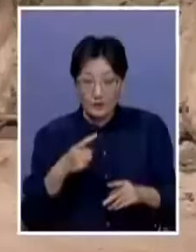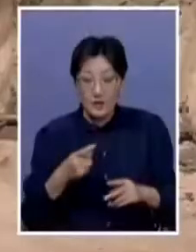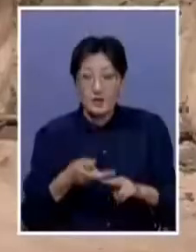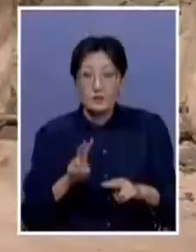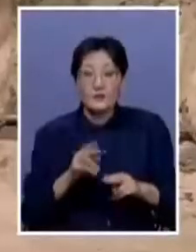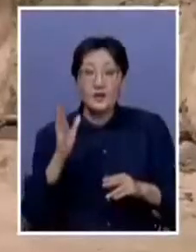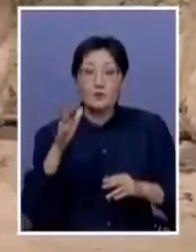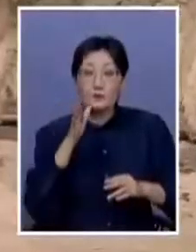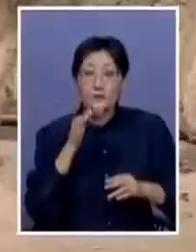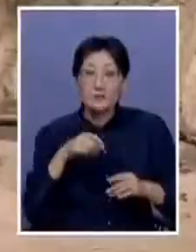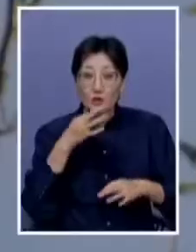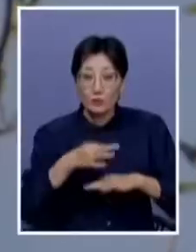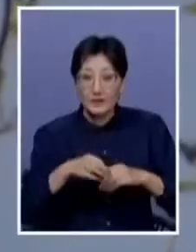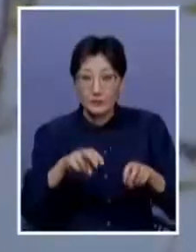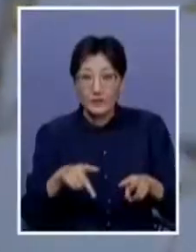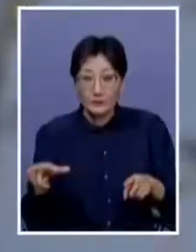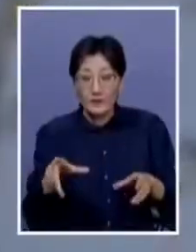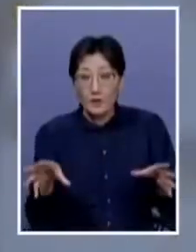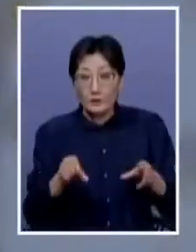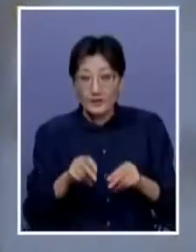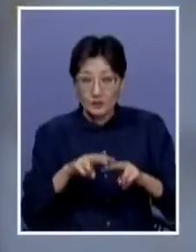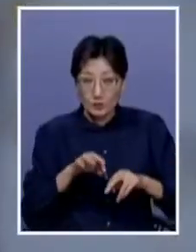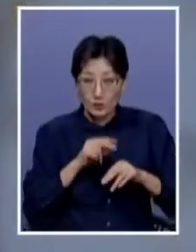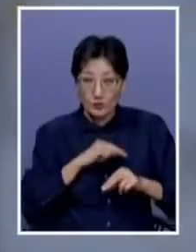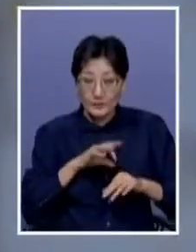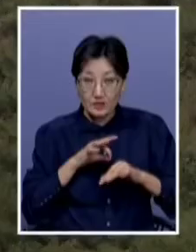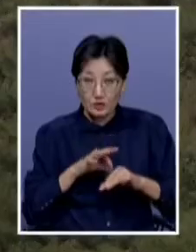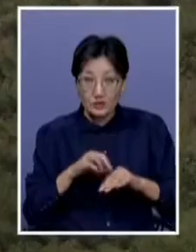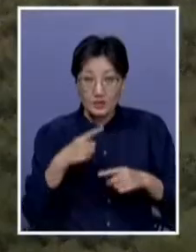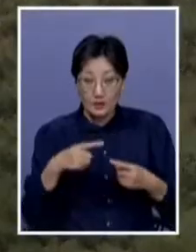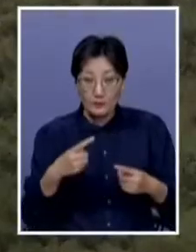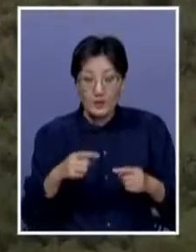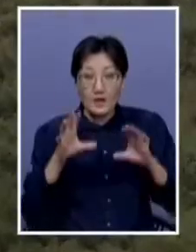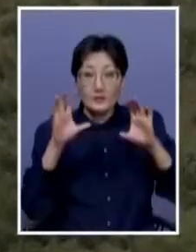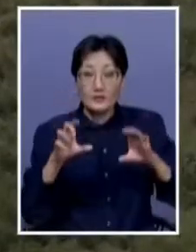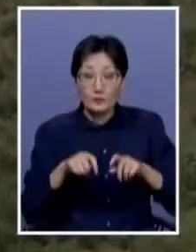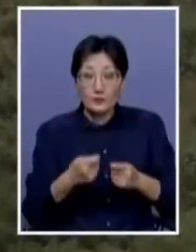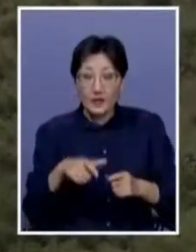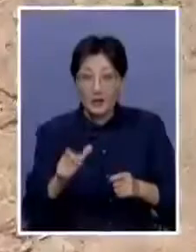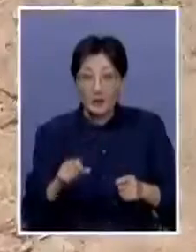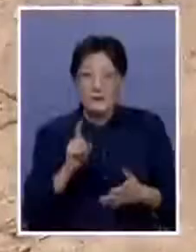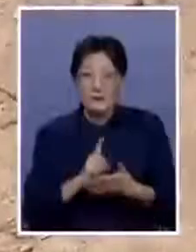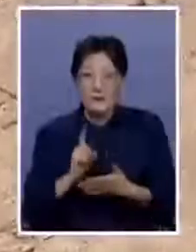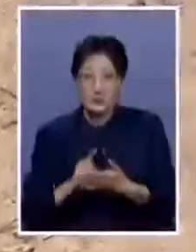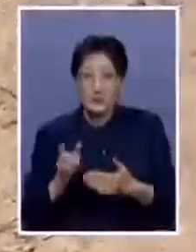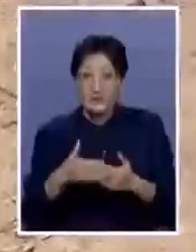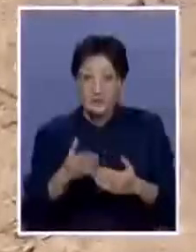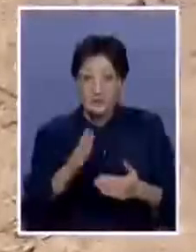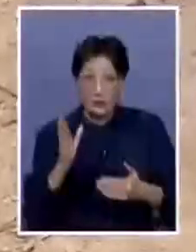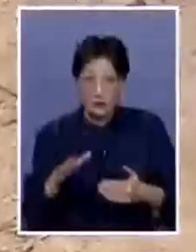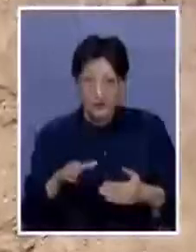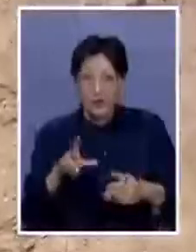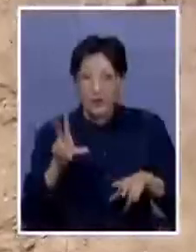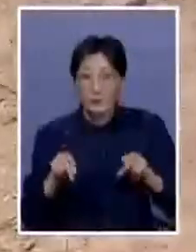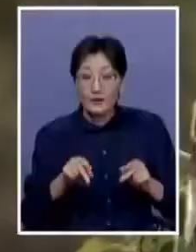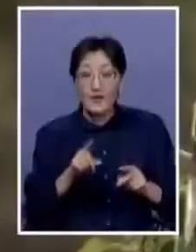Сондықтан алдағы уақытта жауапты мамандармен бірлесіп, тексеріс жұмыстары жүргізілетіндігін айтты. Заң бұзғандар міндетті түрде жауапкершілікке тартылады деп сендірді